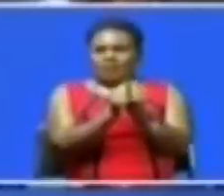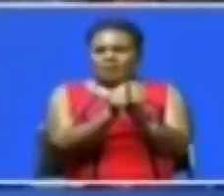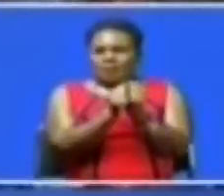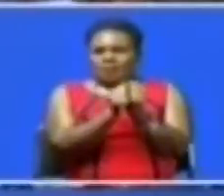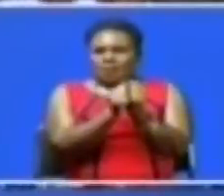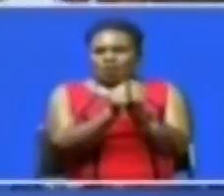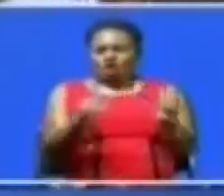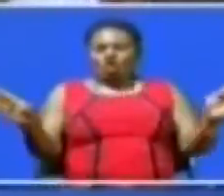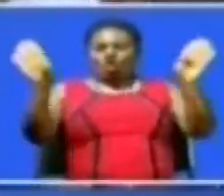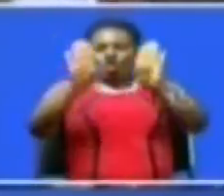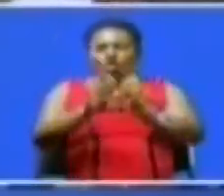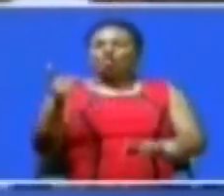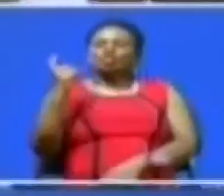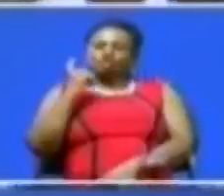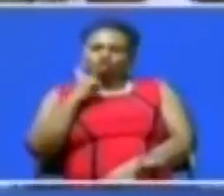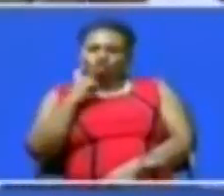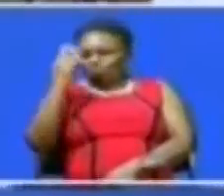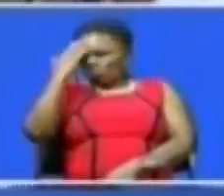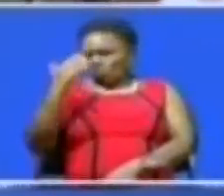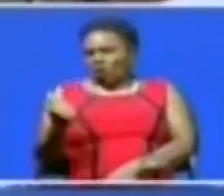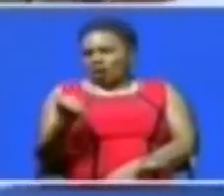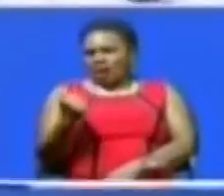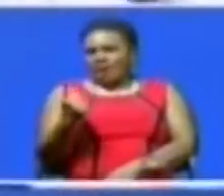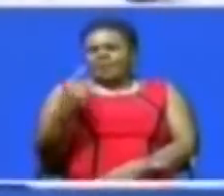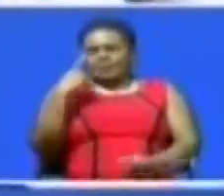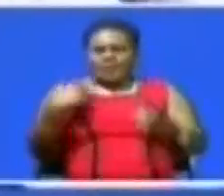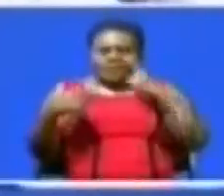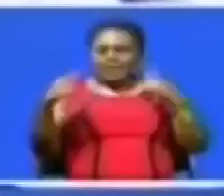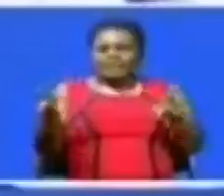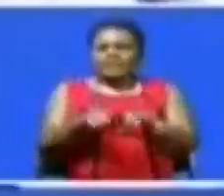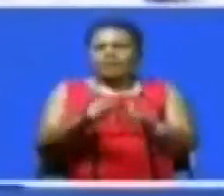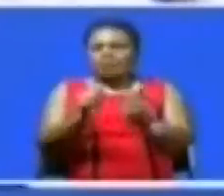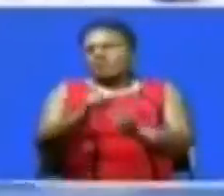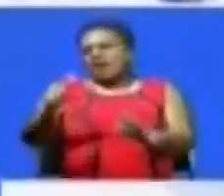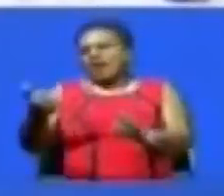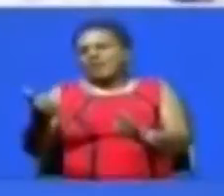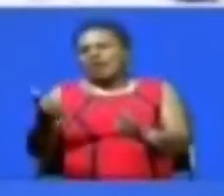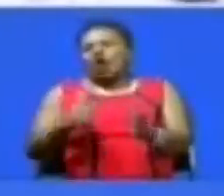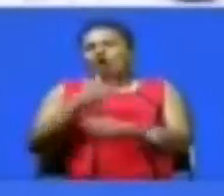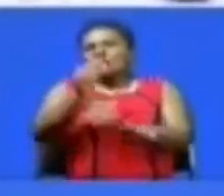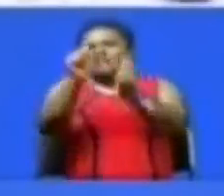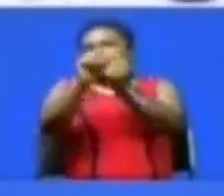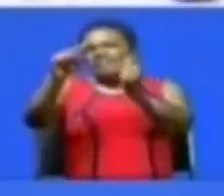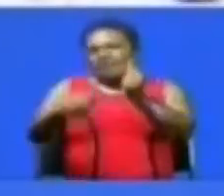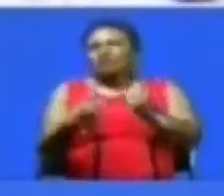We close all our shops today to stand with our Kenyans who we lost. We close over 10,000